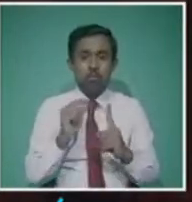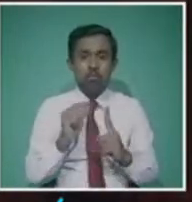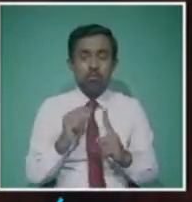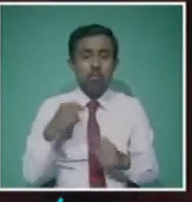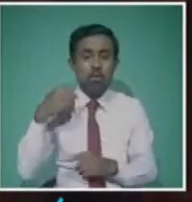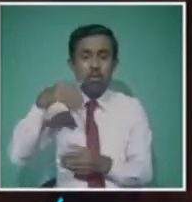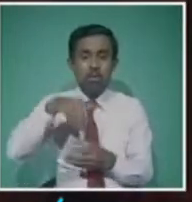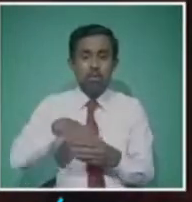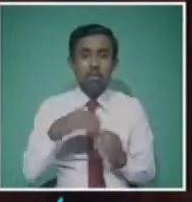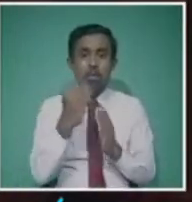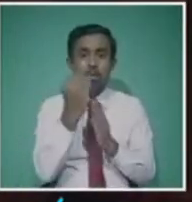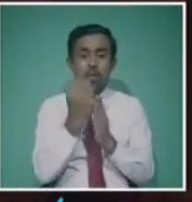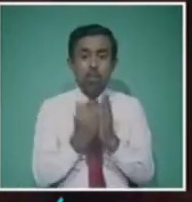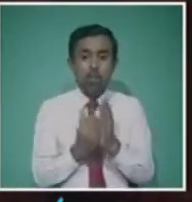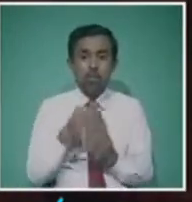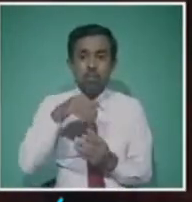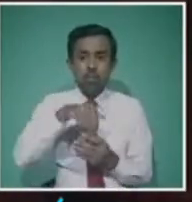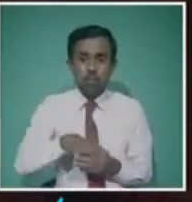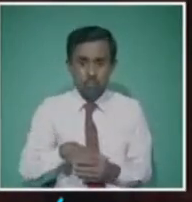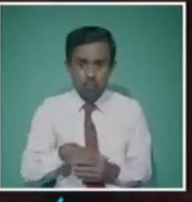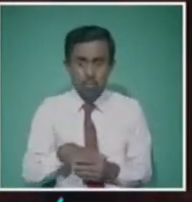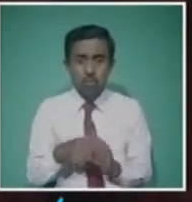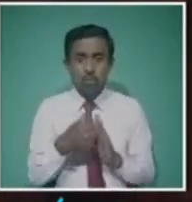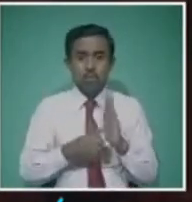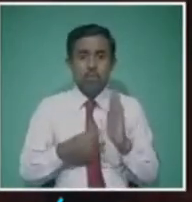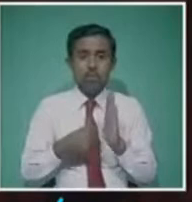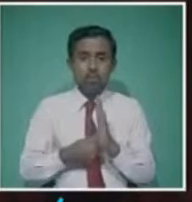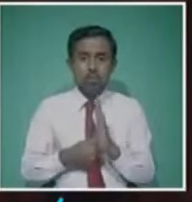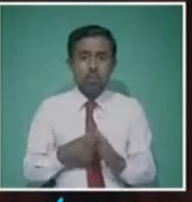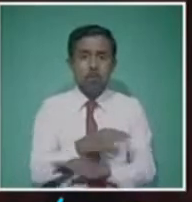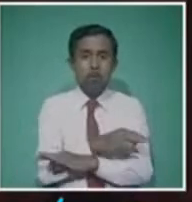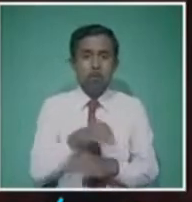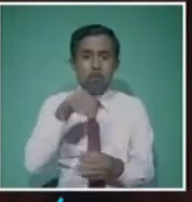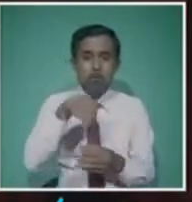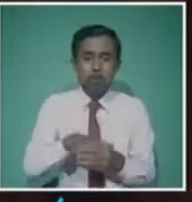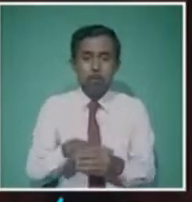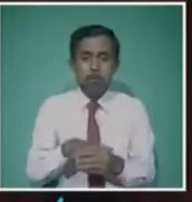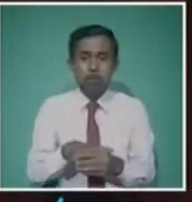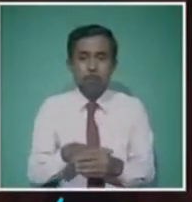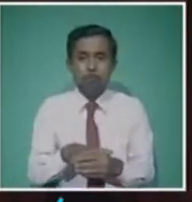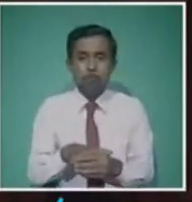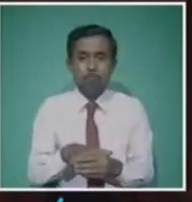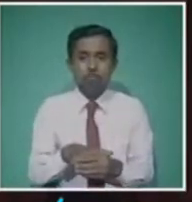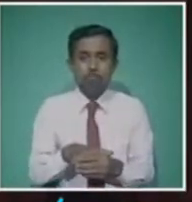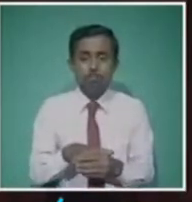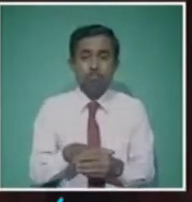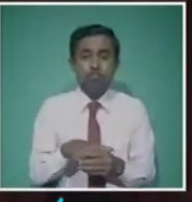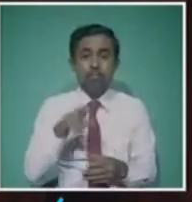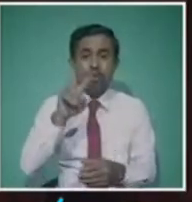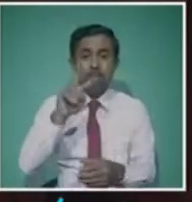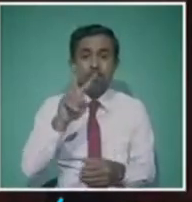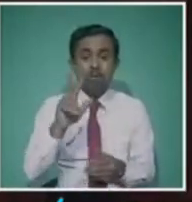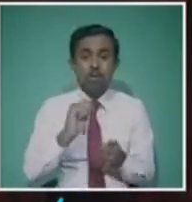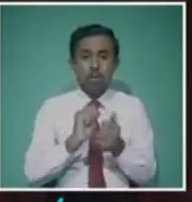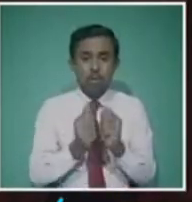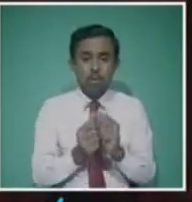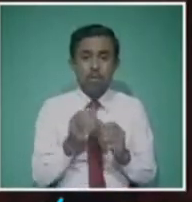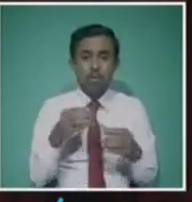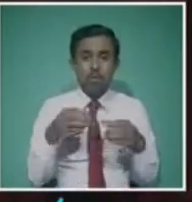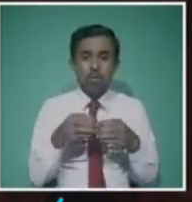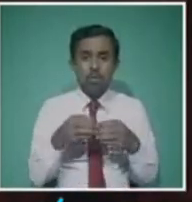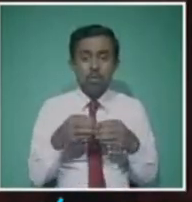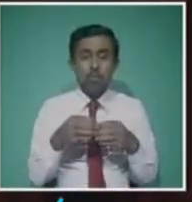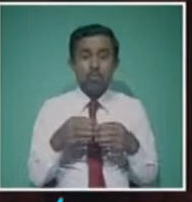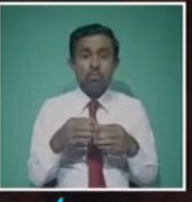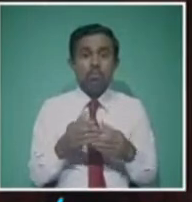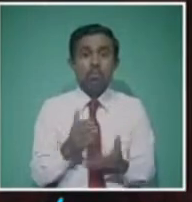සම්පදාය තුළ මෙරට ව්‍යවස්ථාදායක තුළ මේ පනත් සම්මත කරන ක්‍රමවේදය තුළ ආපු 22 ආණ්ඩුක ව්‍යවස්ථා සංශෝධනයට